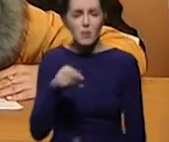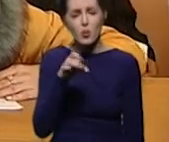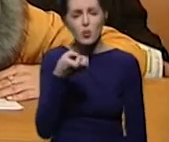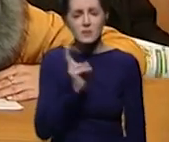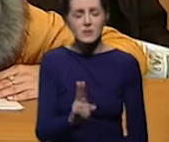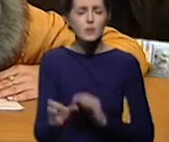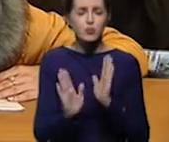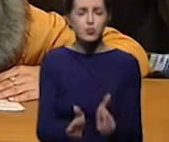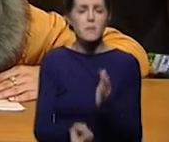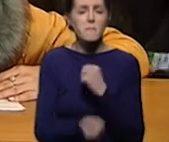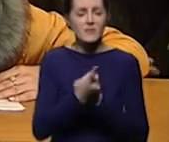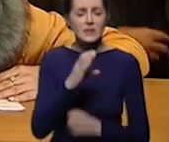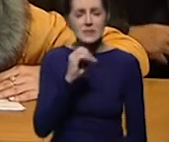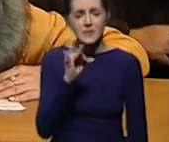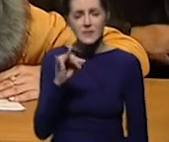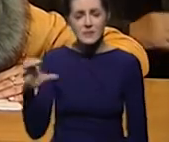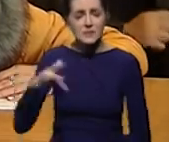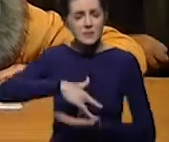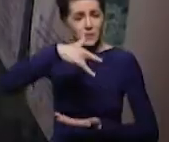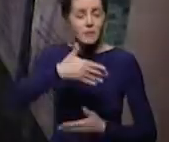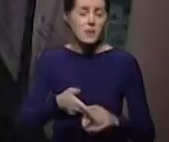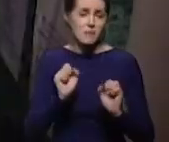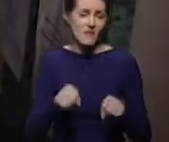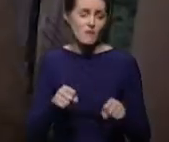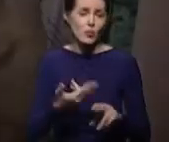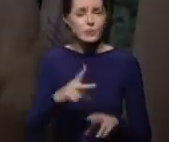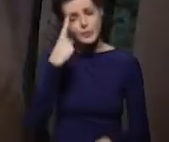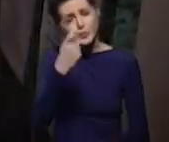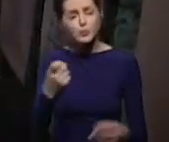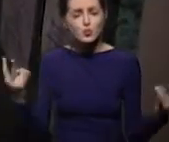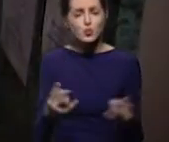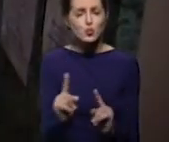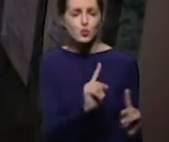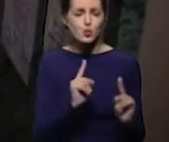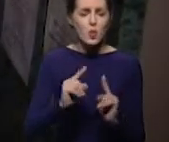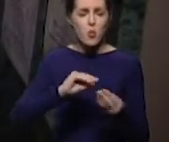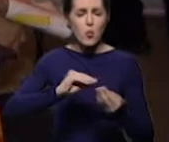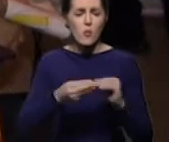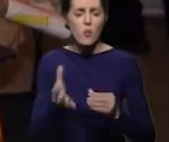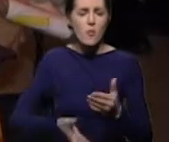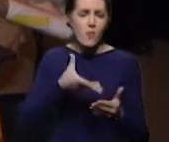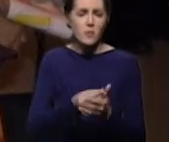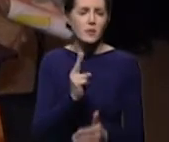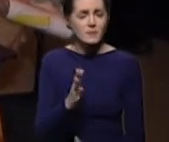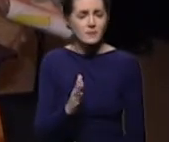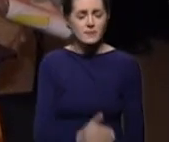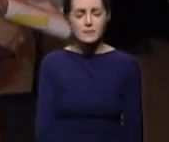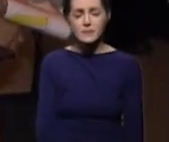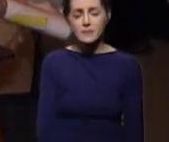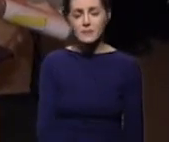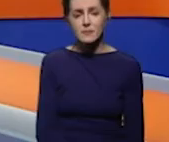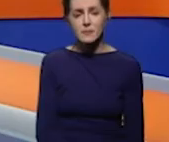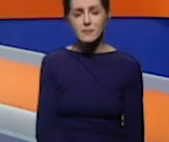з'явиться сервісний центр. Туди жителі зможуть звернутися, якщо матимуть проблеми із оплатою комірного.